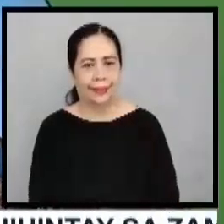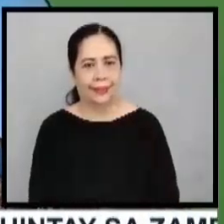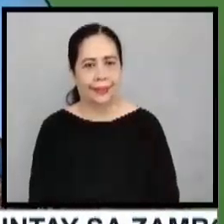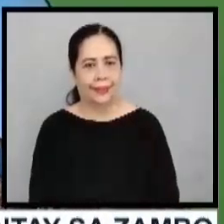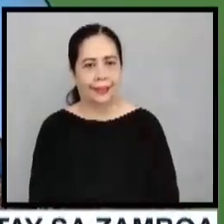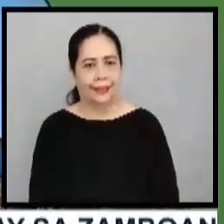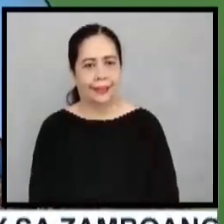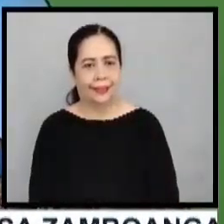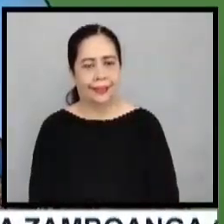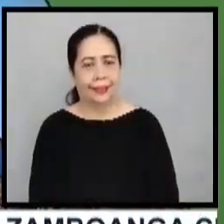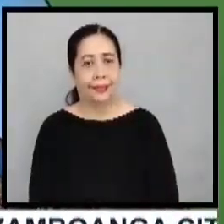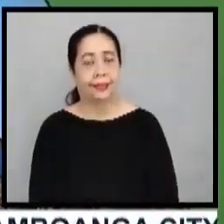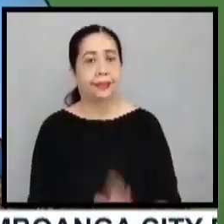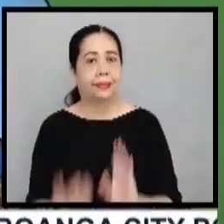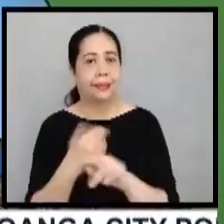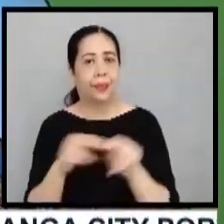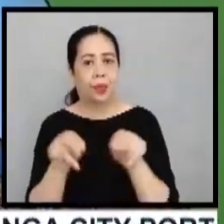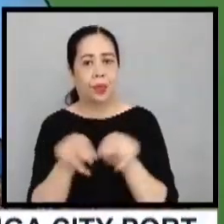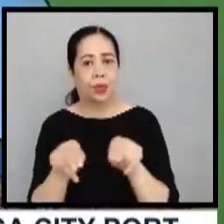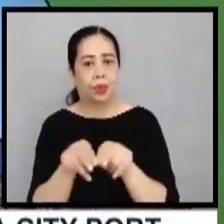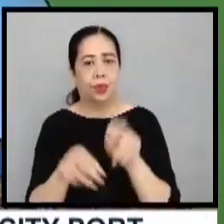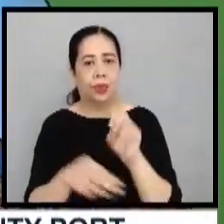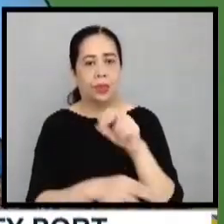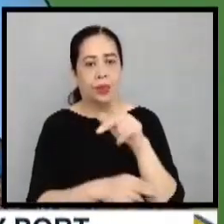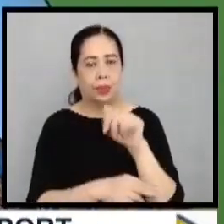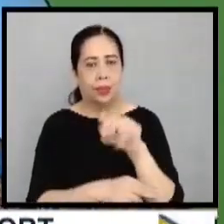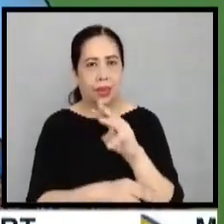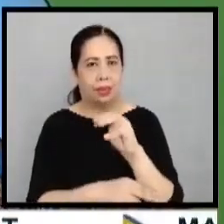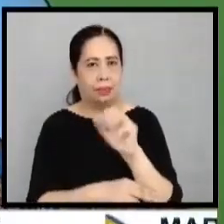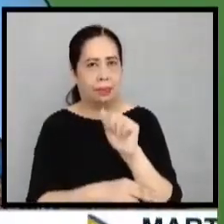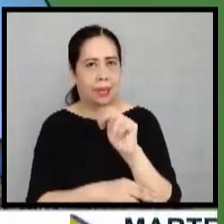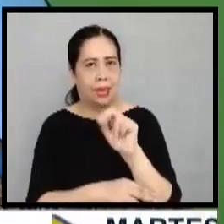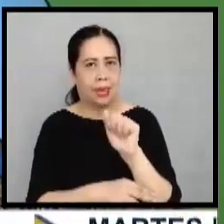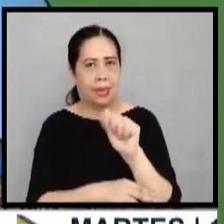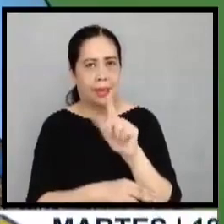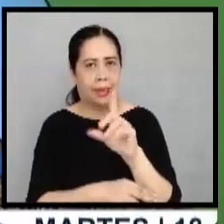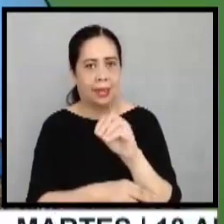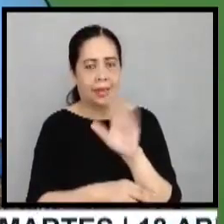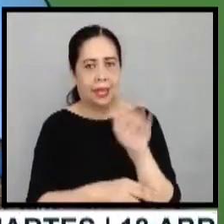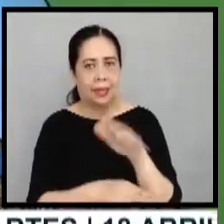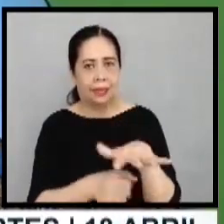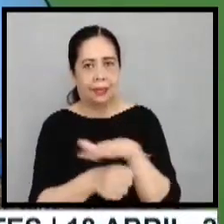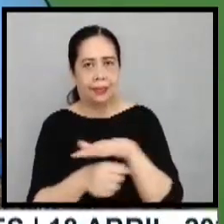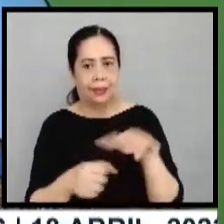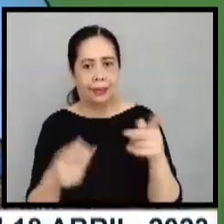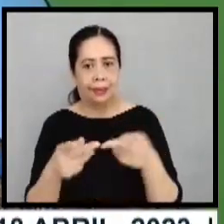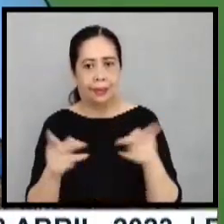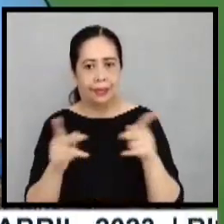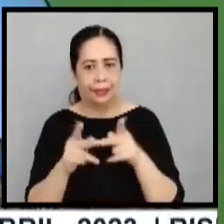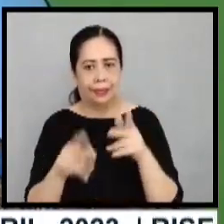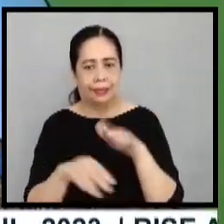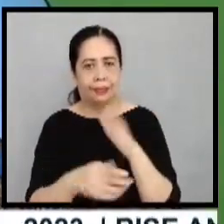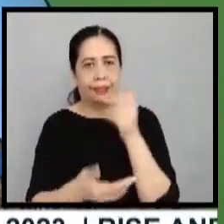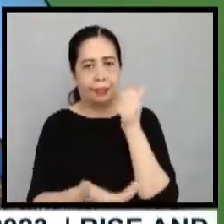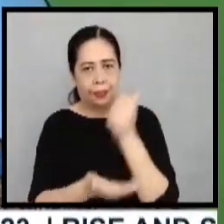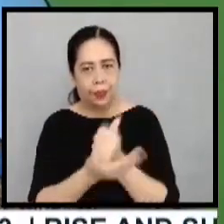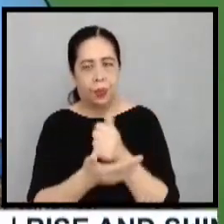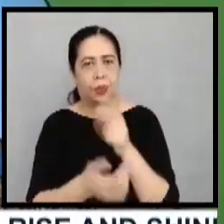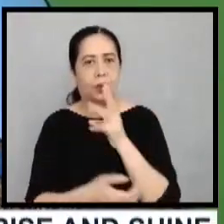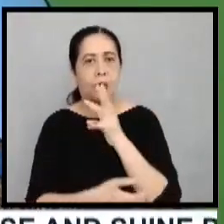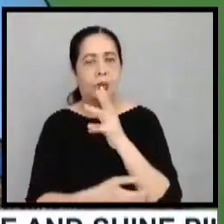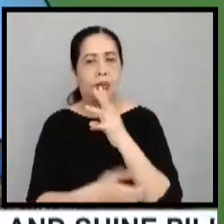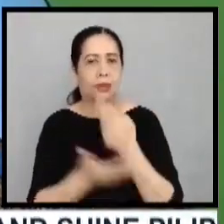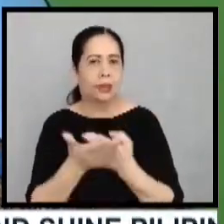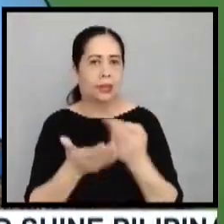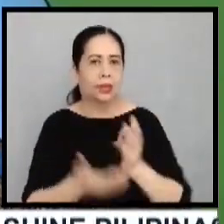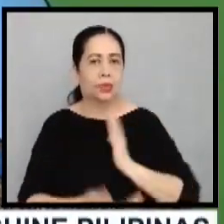Bumabalik na sa normalang supply ng tubig ng Maynila sa kanilang mga nasasakupang lugar. Ito'y matapos aprobahan ng National Water Resources